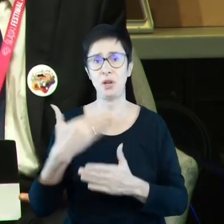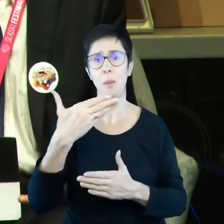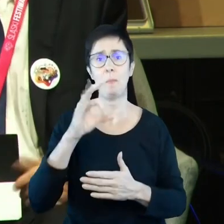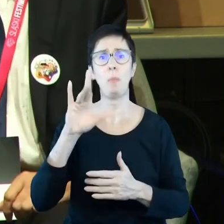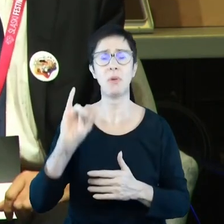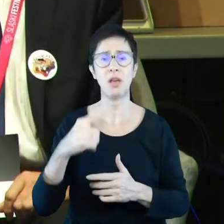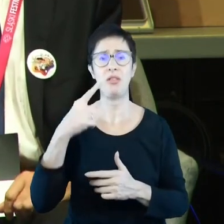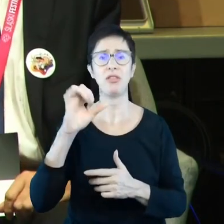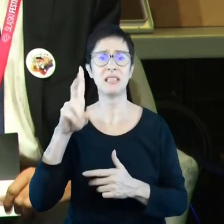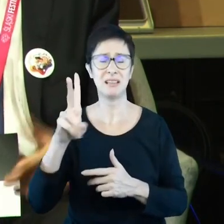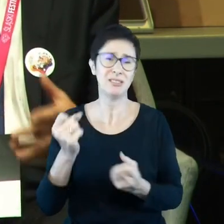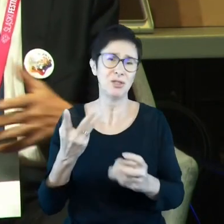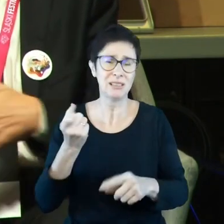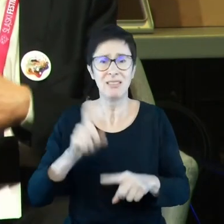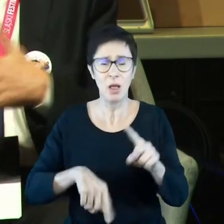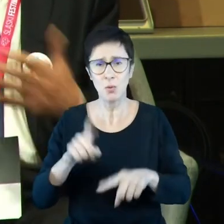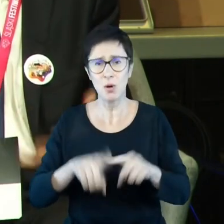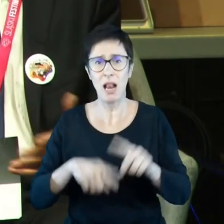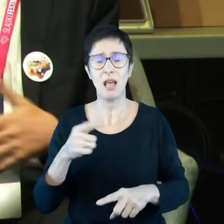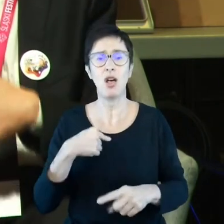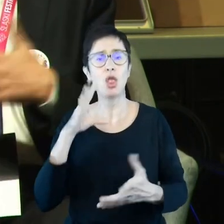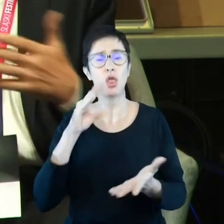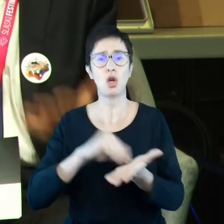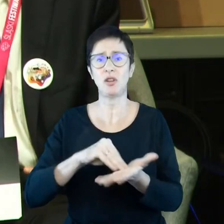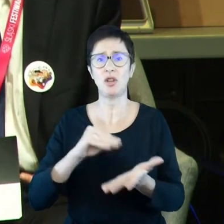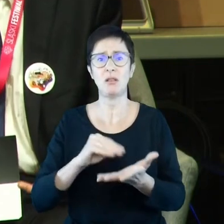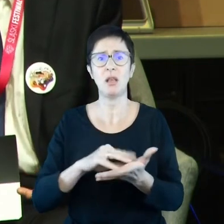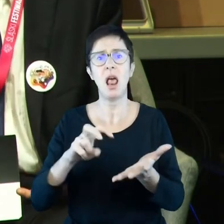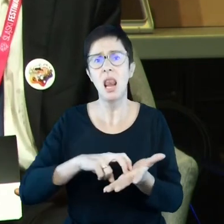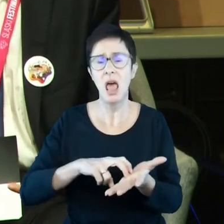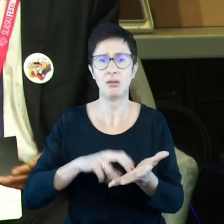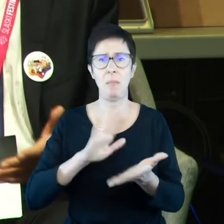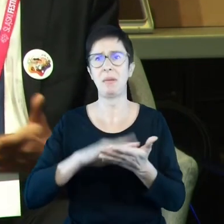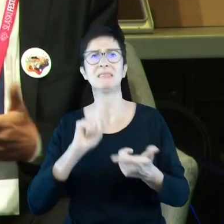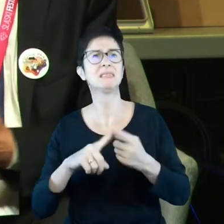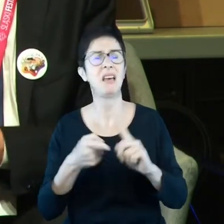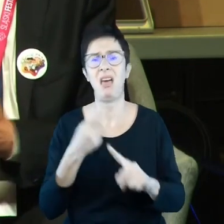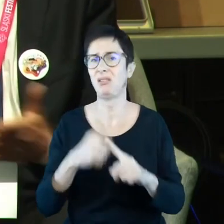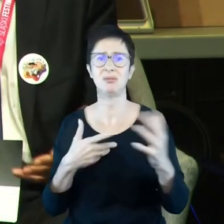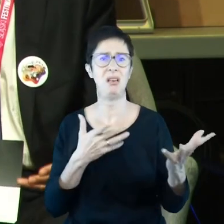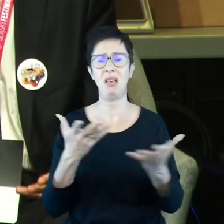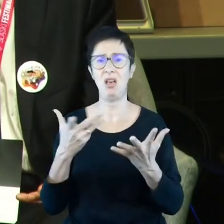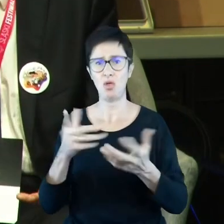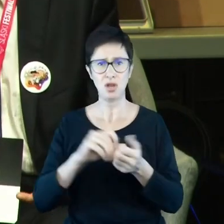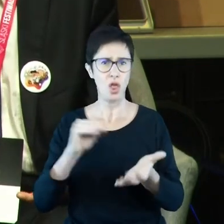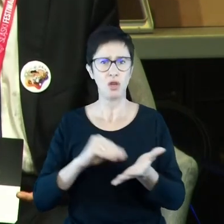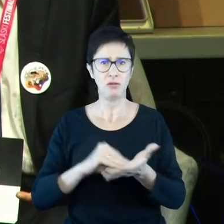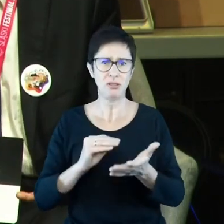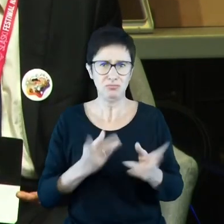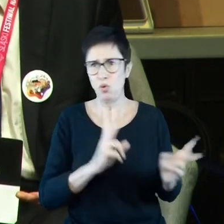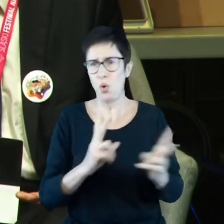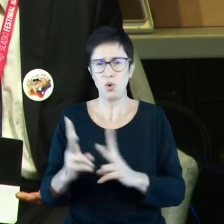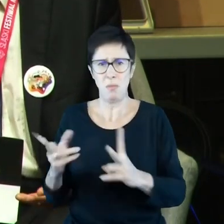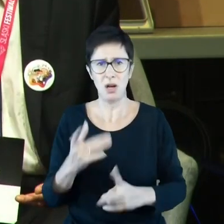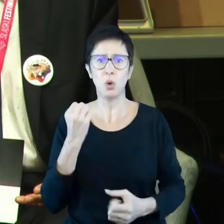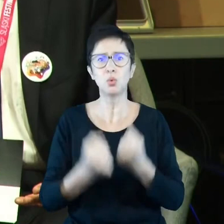naturalnie, że doświadczenie lęku, doświadczenie bezsensu jest doświadczeniem pospolitym, prawda? Czasami trudno jest